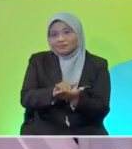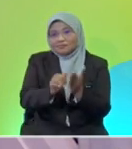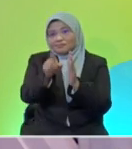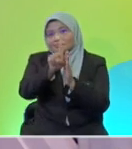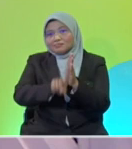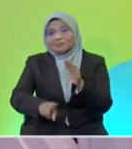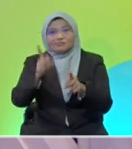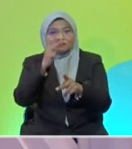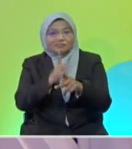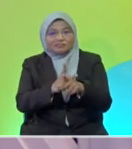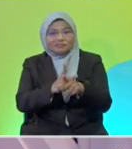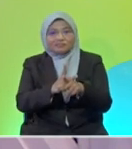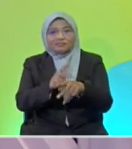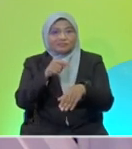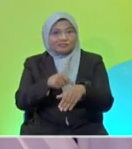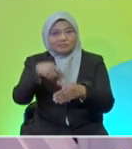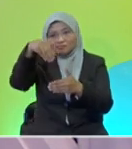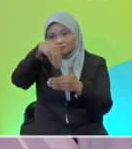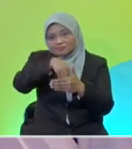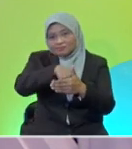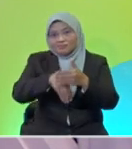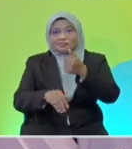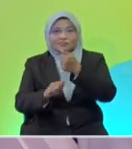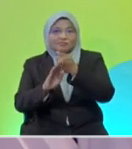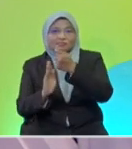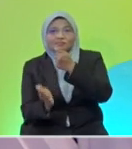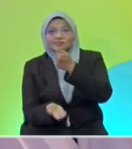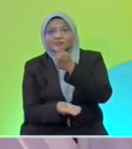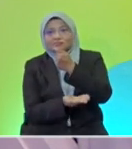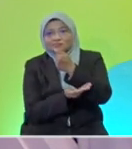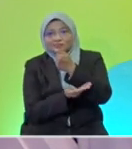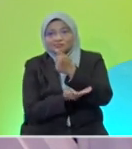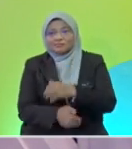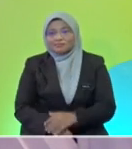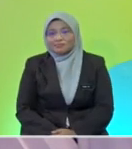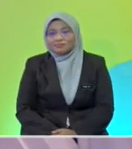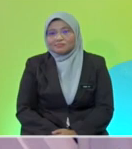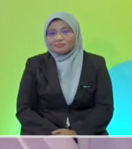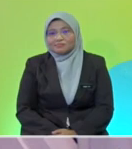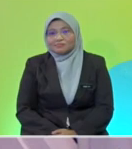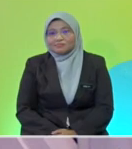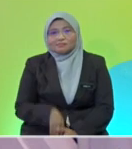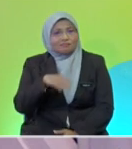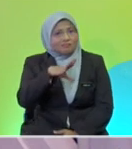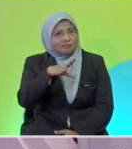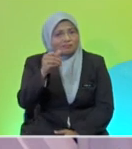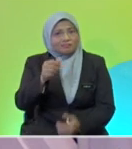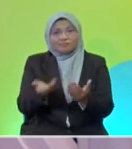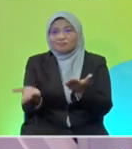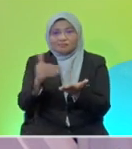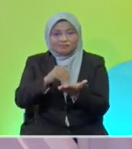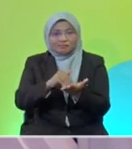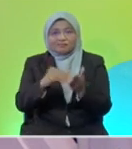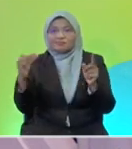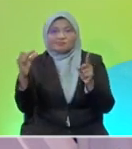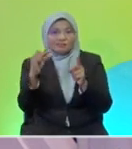dalam tabung di dalam tabung kita ambil balik perkataan jawaban